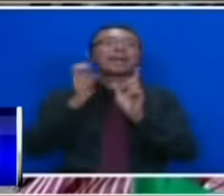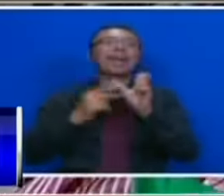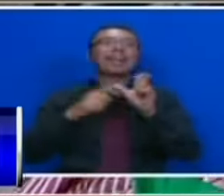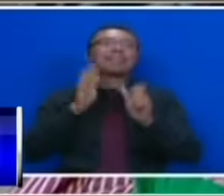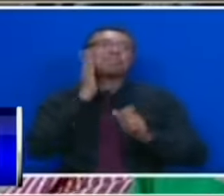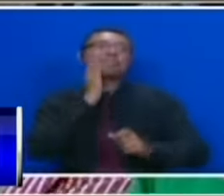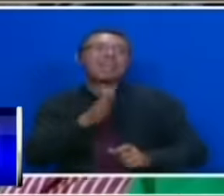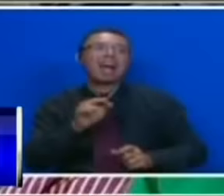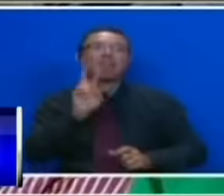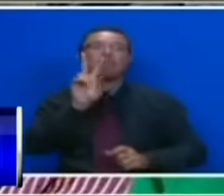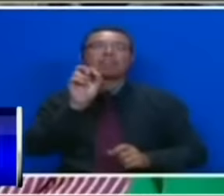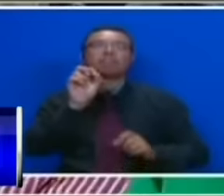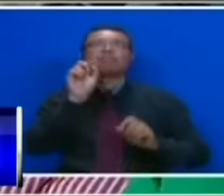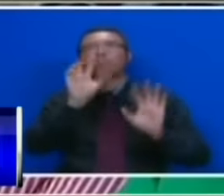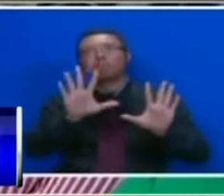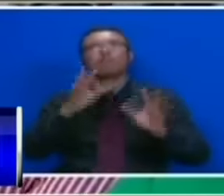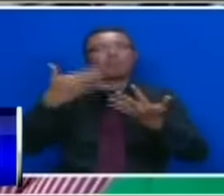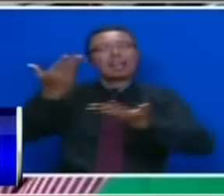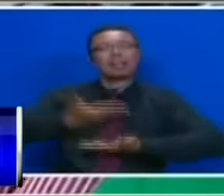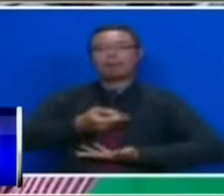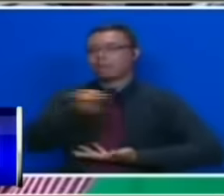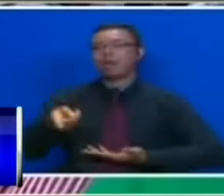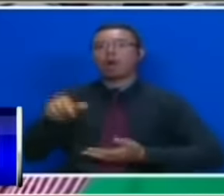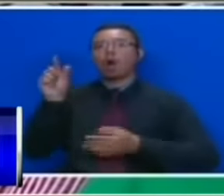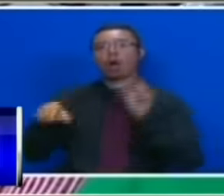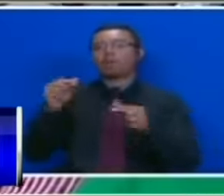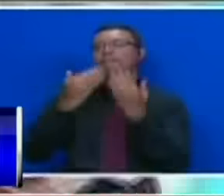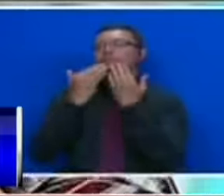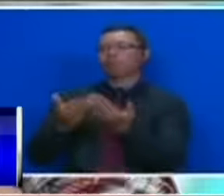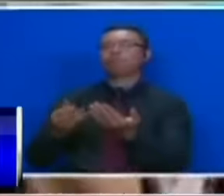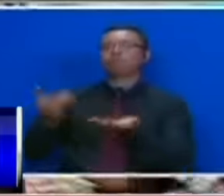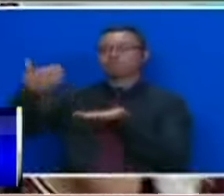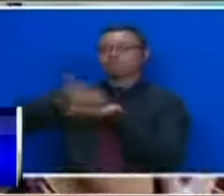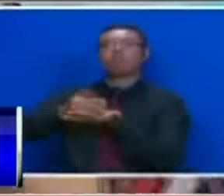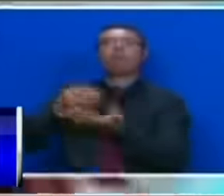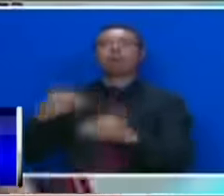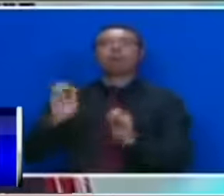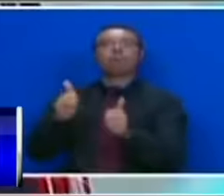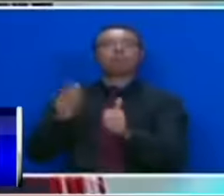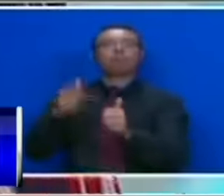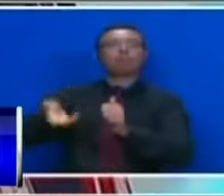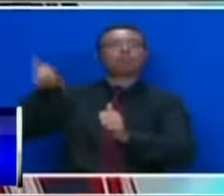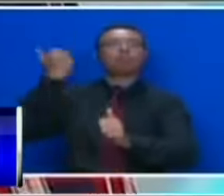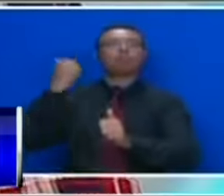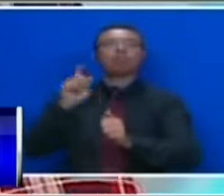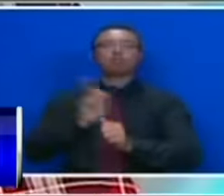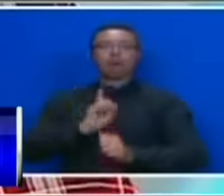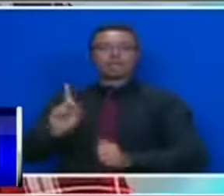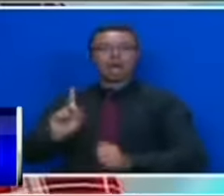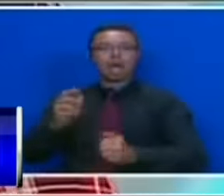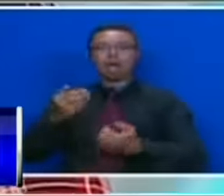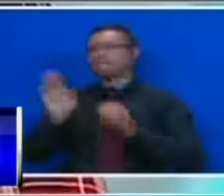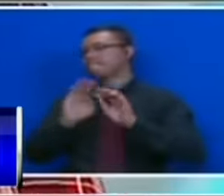diterima tahun 2010, mereka adalah orang yang sangat bersyukur dengan gaji yang lebih baik daripada swasta. Mereka akan